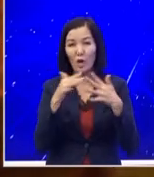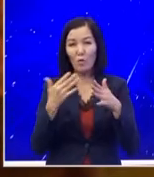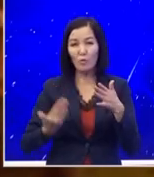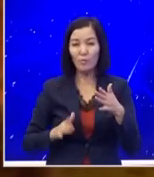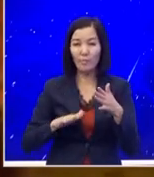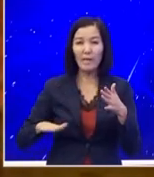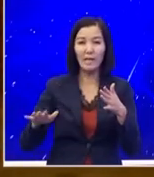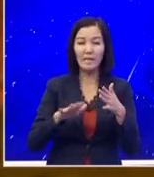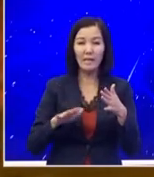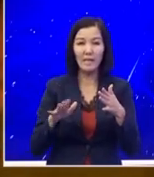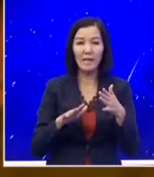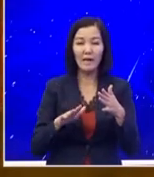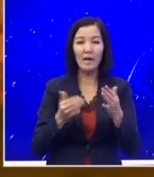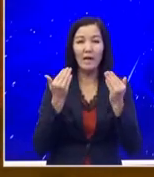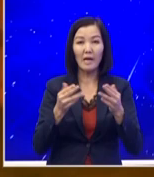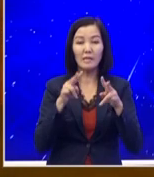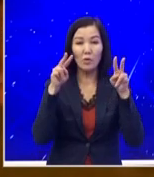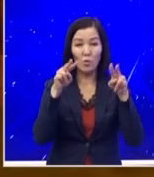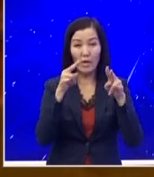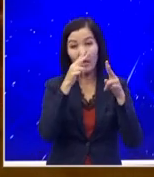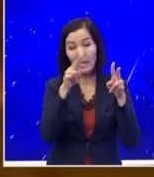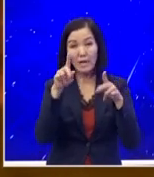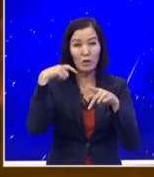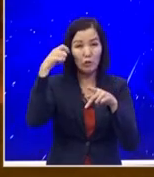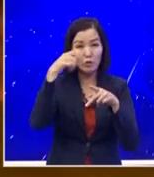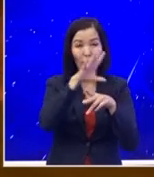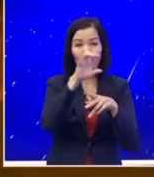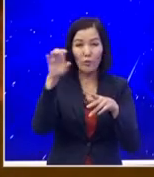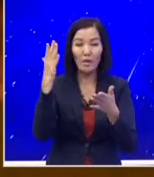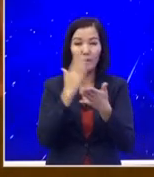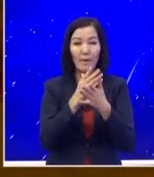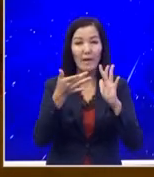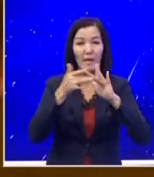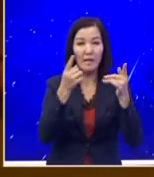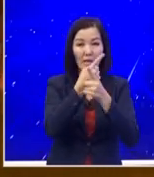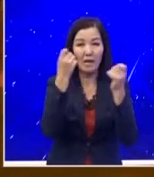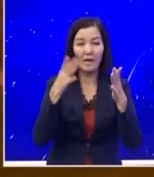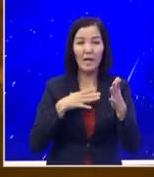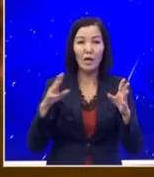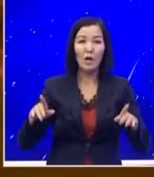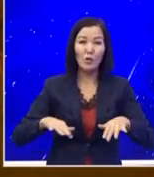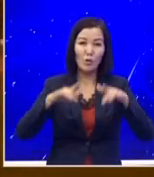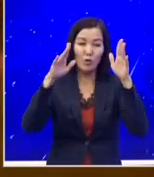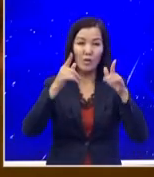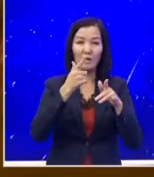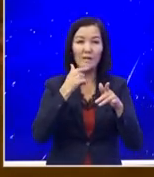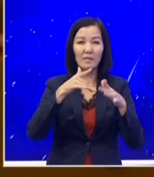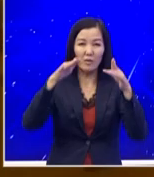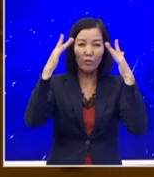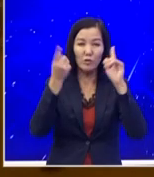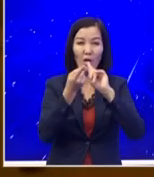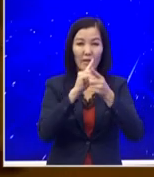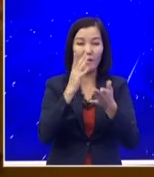де жетіп үлгерген. Куәгерлердің түсірген суреттері желілерде тарап жатыр. Суреттерінде түтінді аспанның қызыл түсі қанық